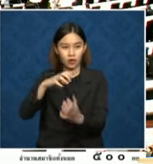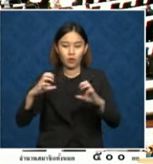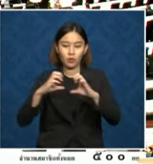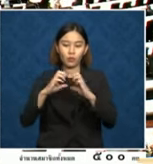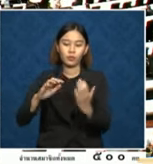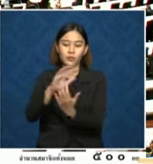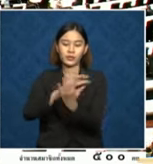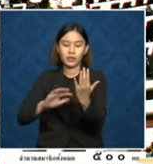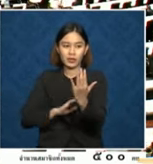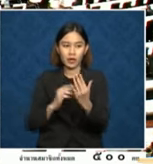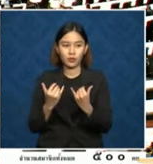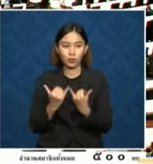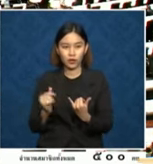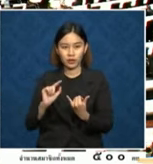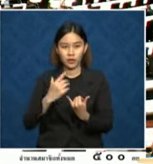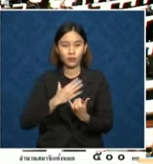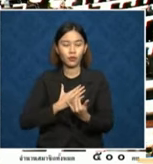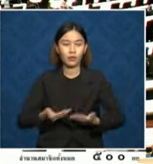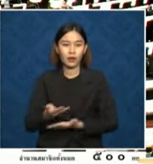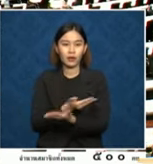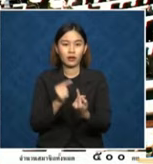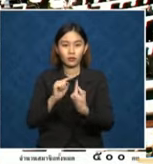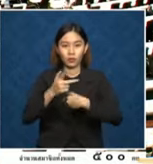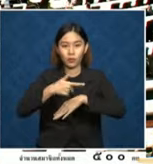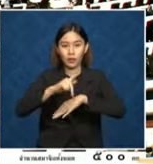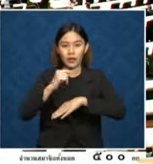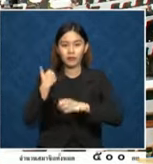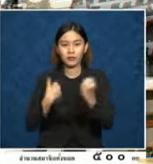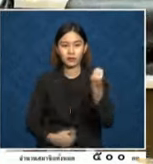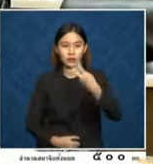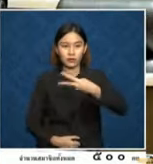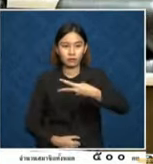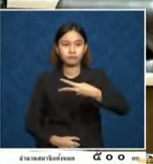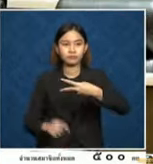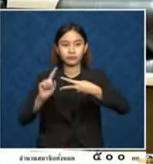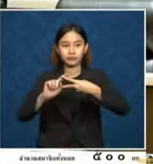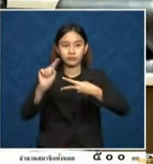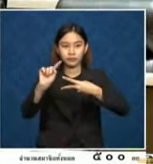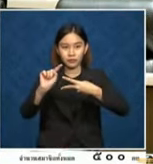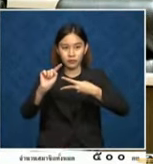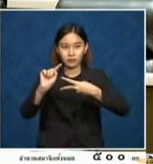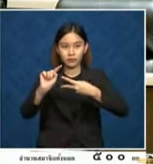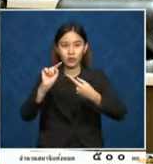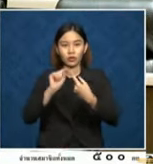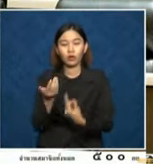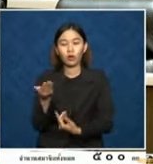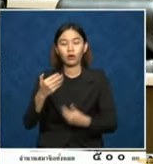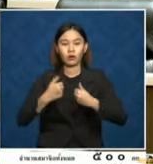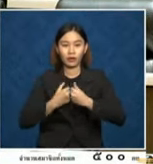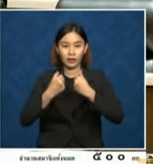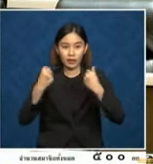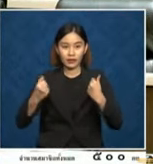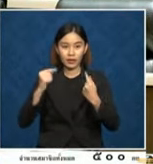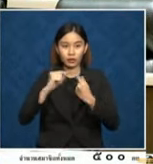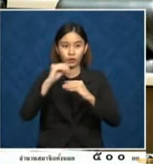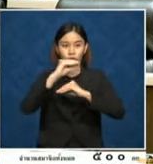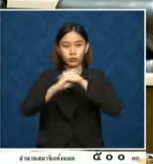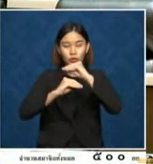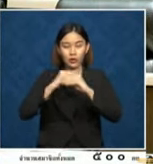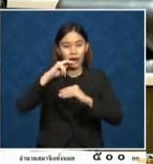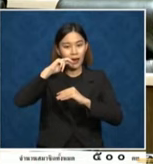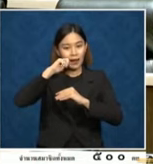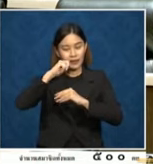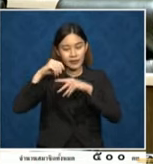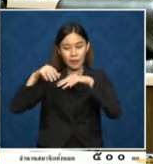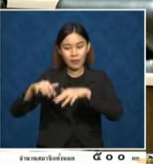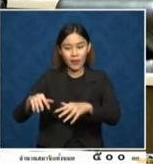ใจไทยวันนี้ผมมีเรื่องมาหารือกับท่านประธานอยู่2เรื่องเรื่องแรกการขอขยายเขตโครงการส่งน้ำและ